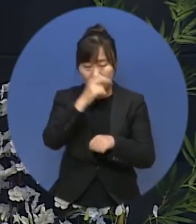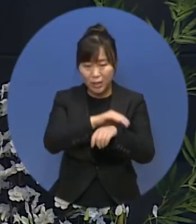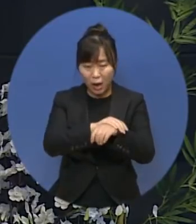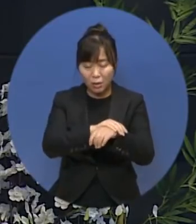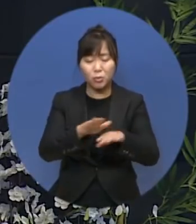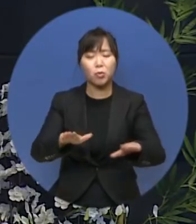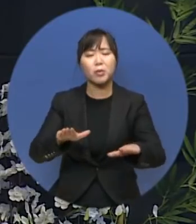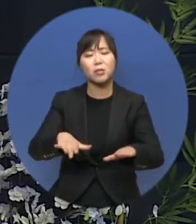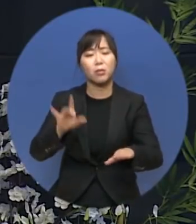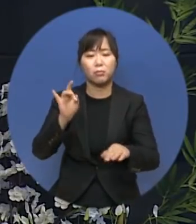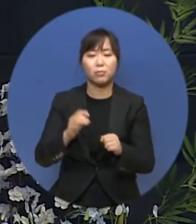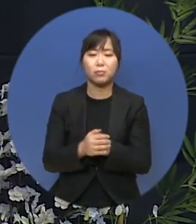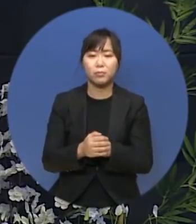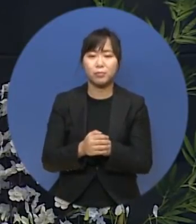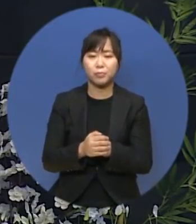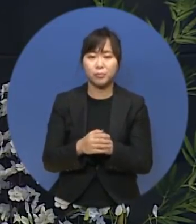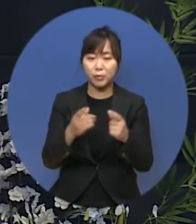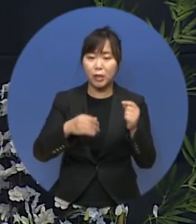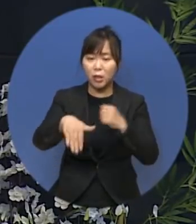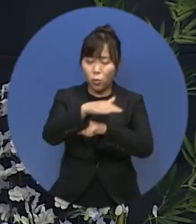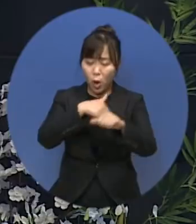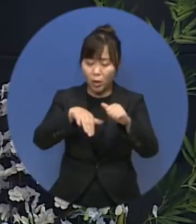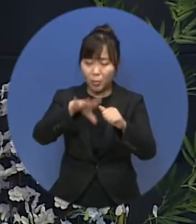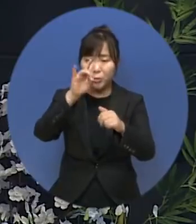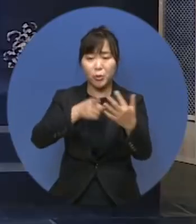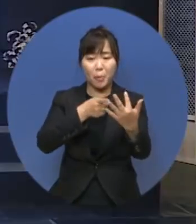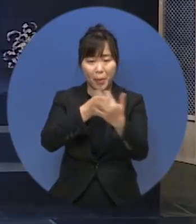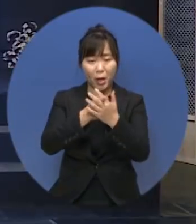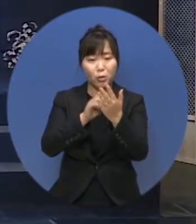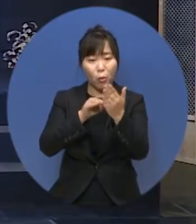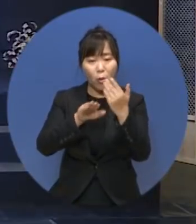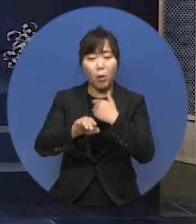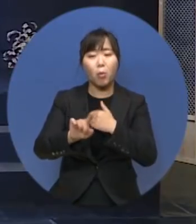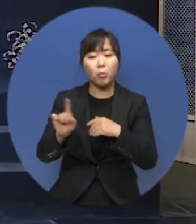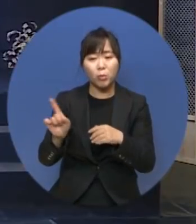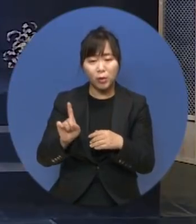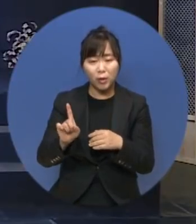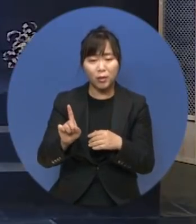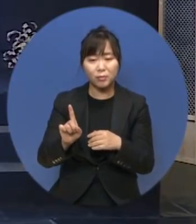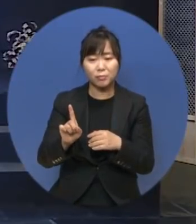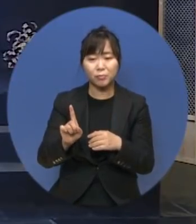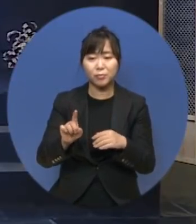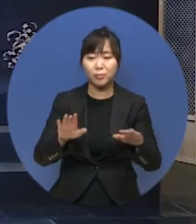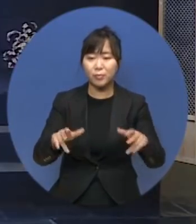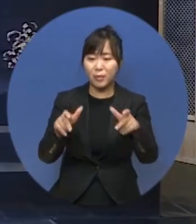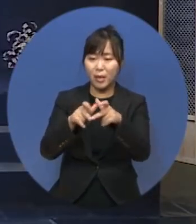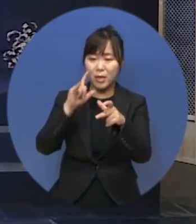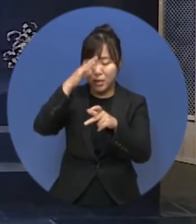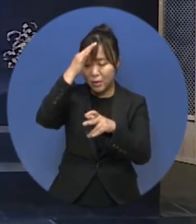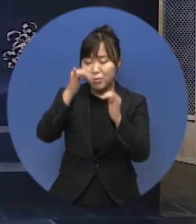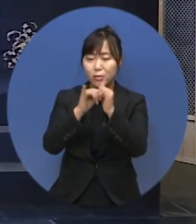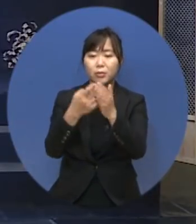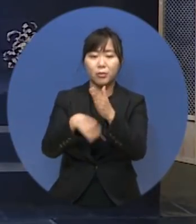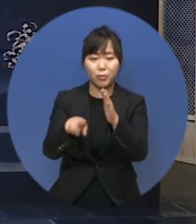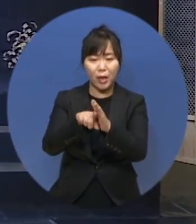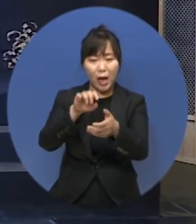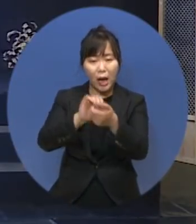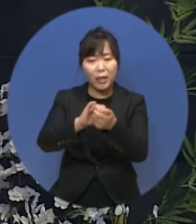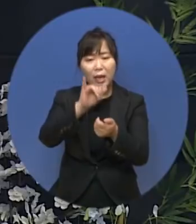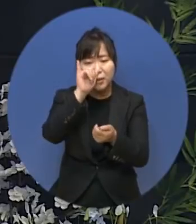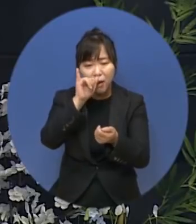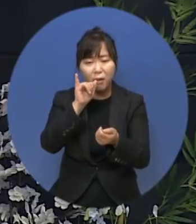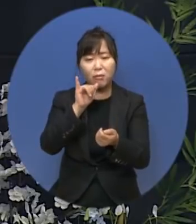것 같습니다. 이러한 현황이 먼저 파악되어야지 어떠한 부분이 아직 장애예술인을 위한 한계가